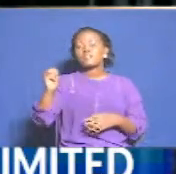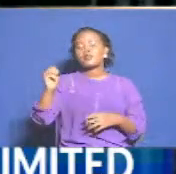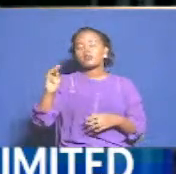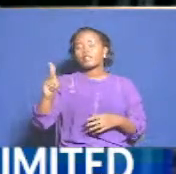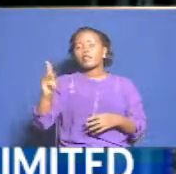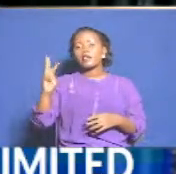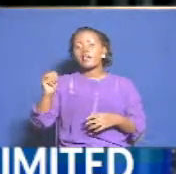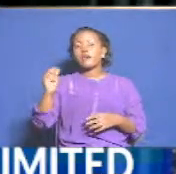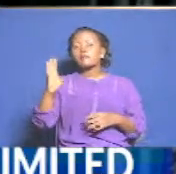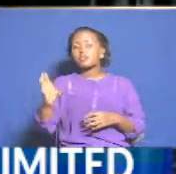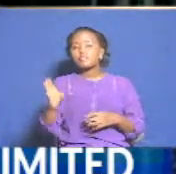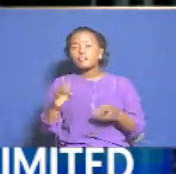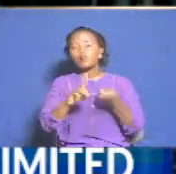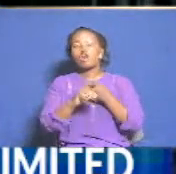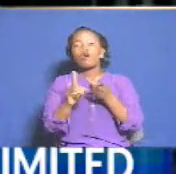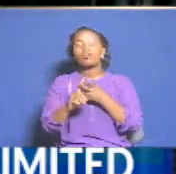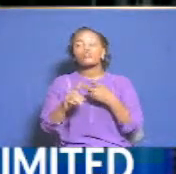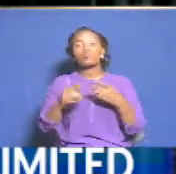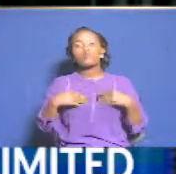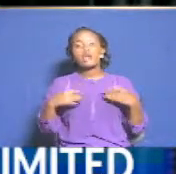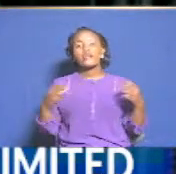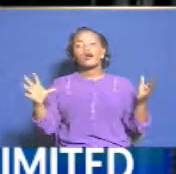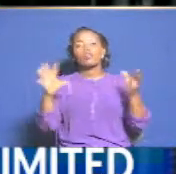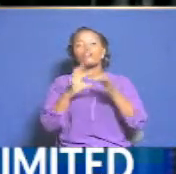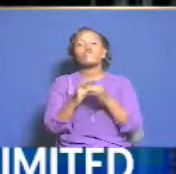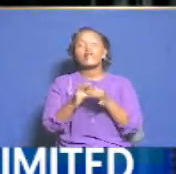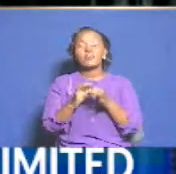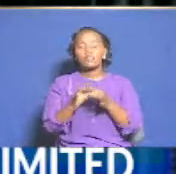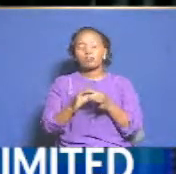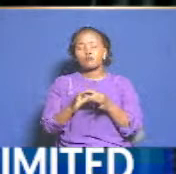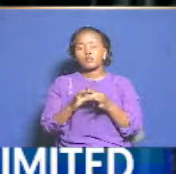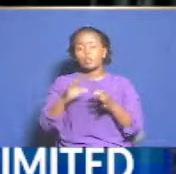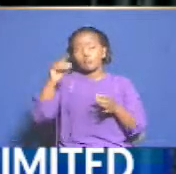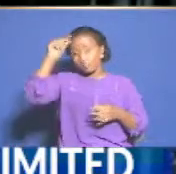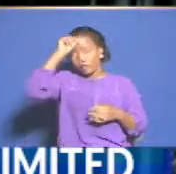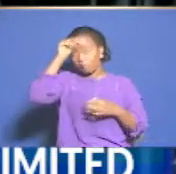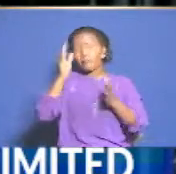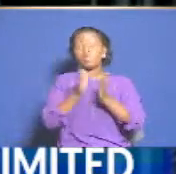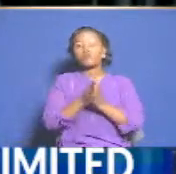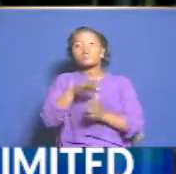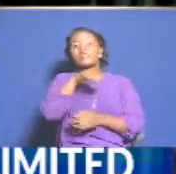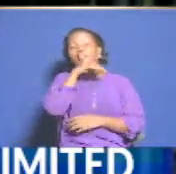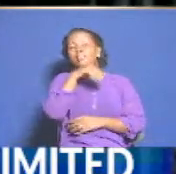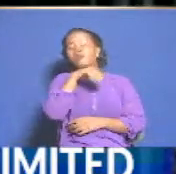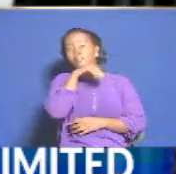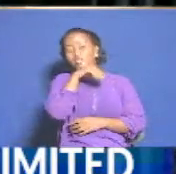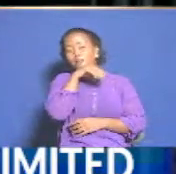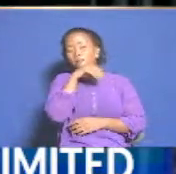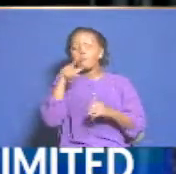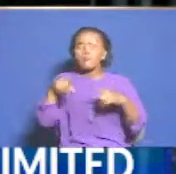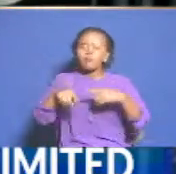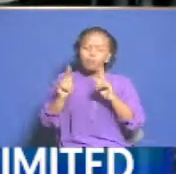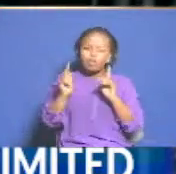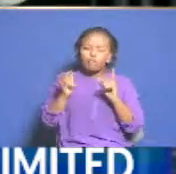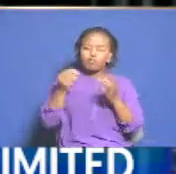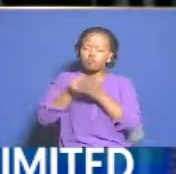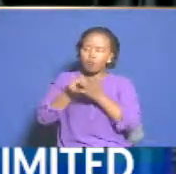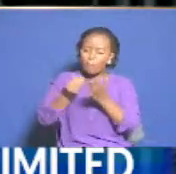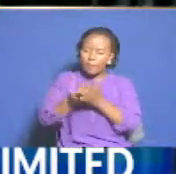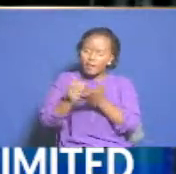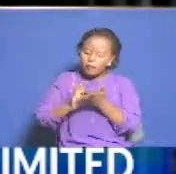Hiyo ilikuwa serikali ya muungano pamoja na Mheshimiwa Raila Odinga, wakaweka bilioni